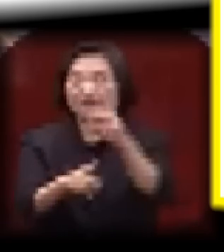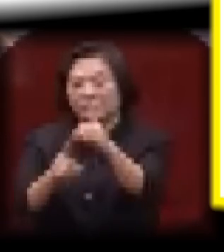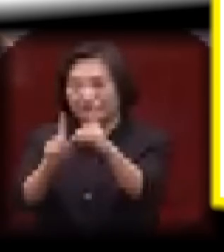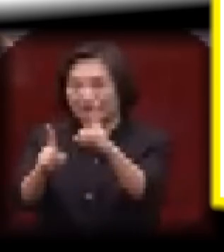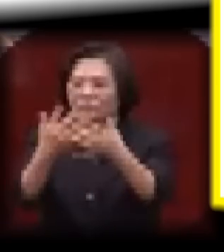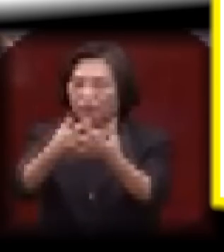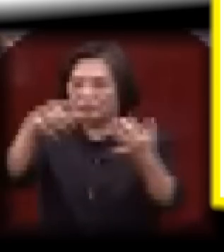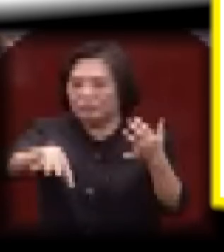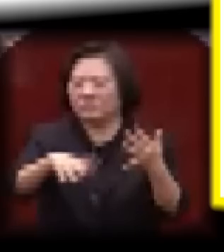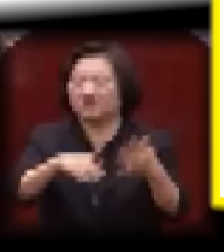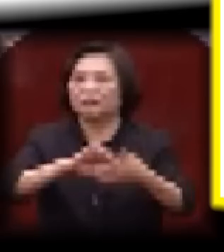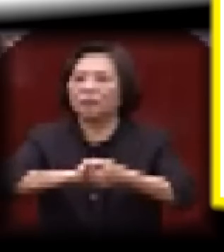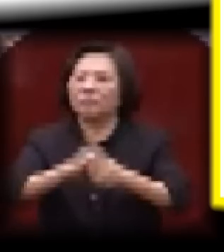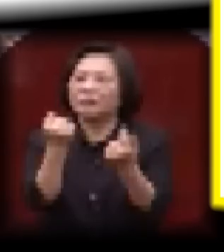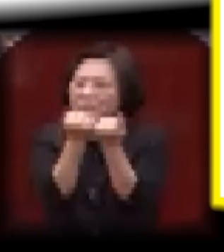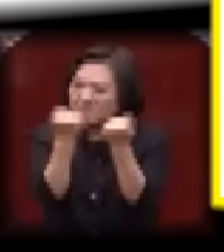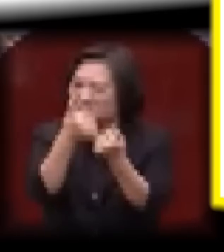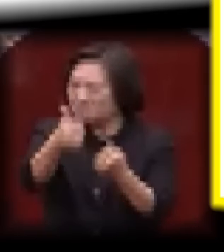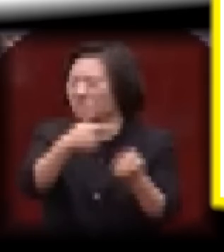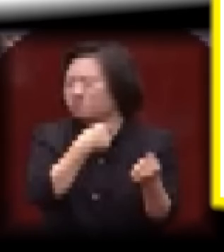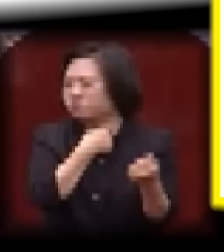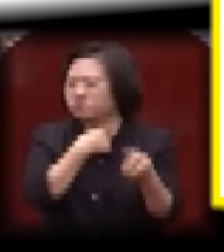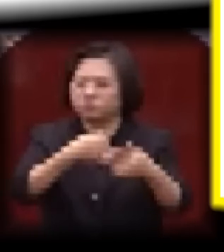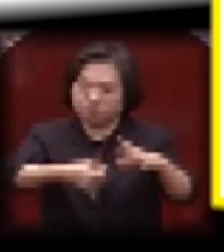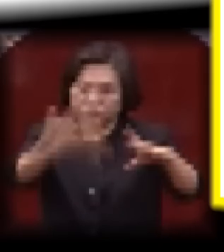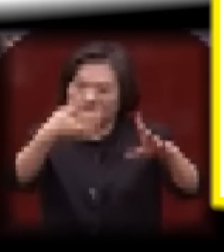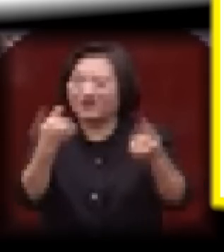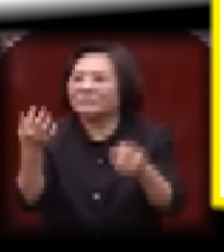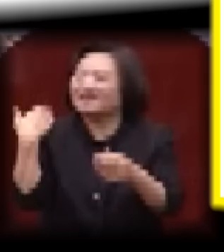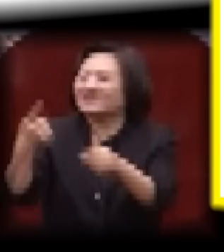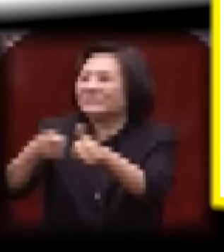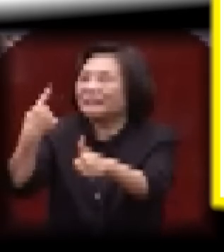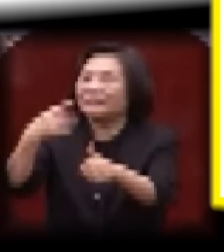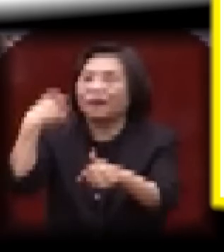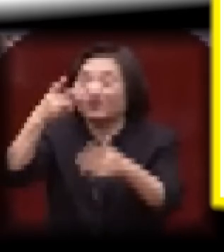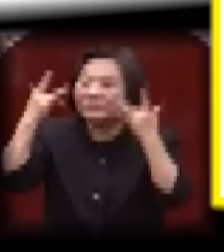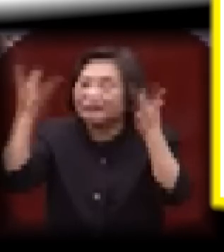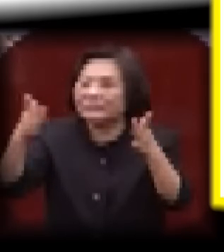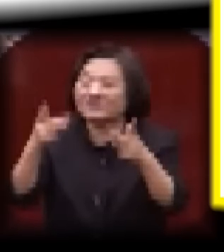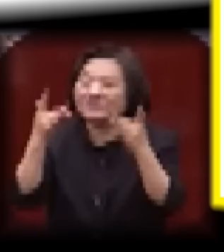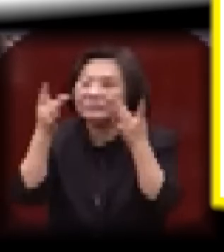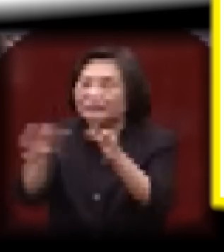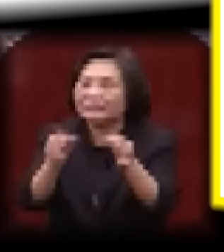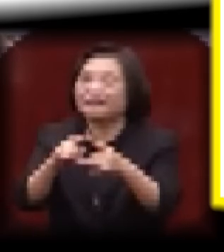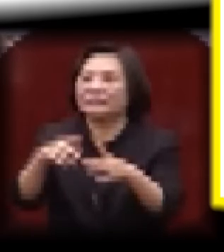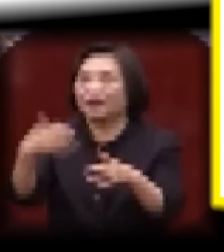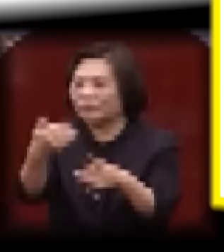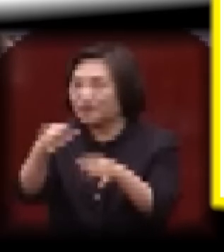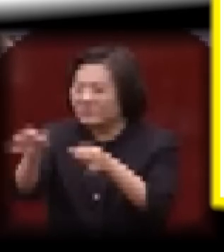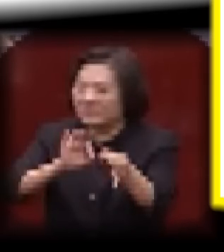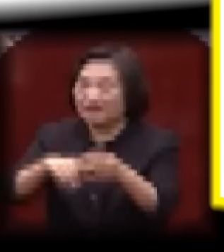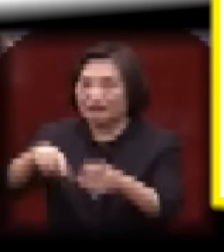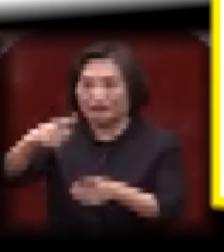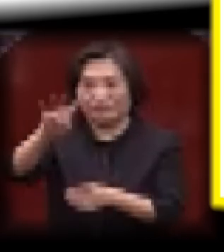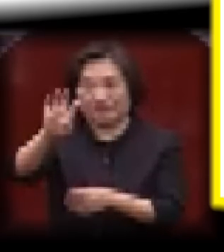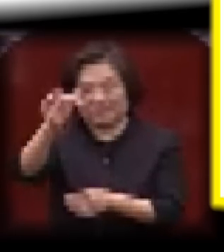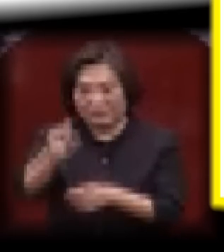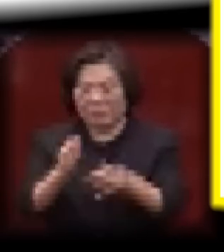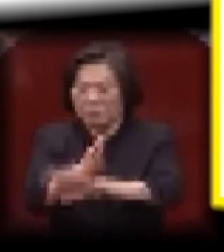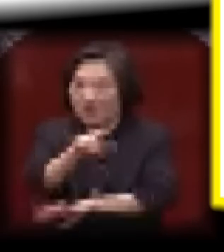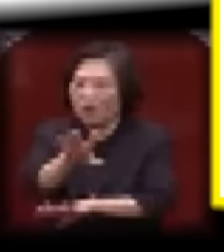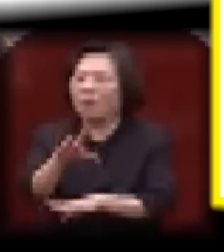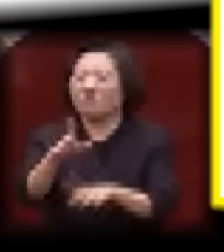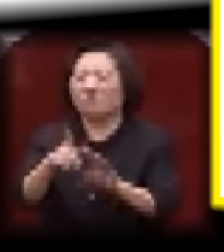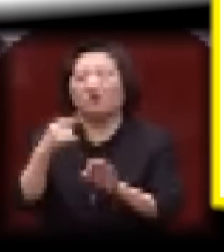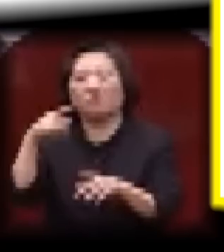适用的案例就是第一果菜市场跟余市场，因为那个标案是达到140亿，是吧？所以是第